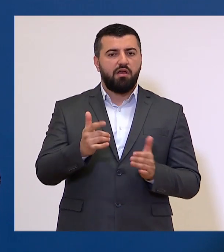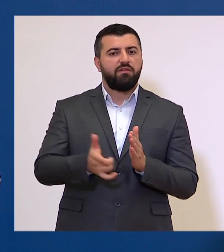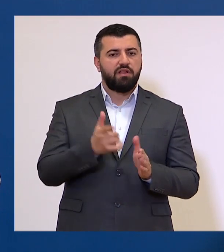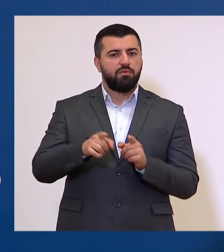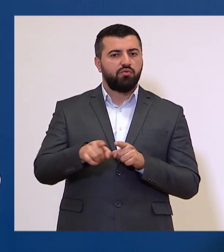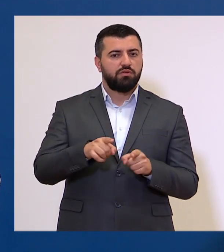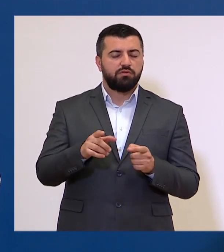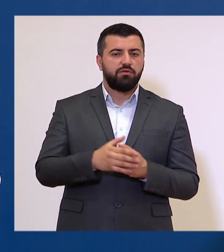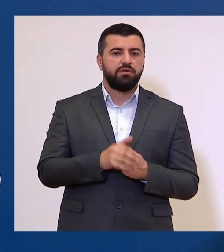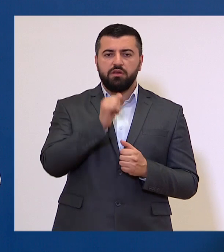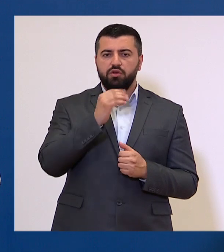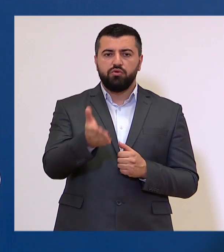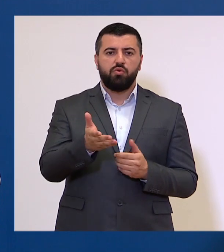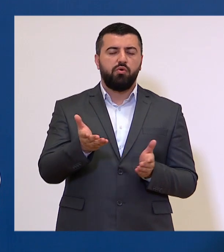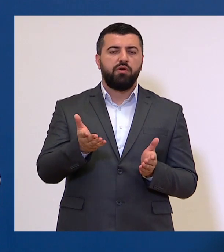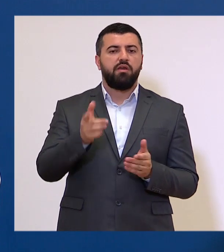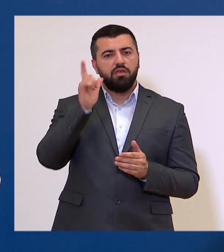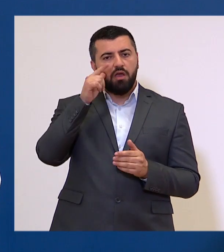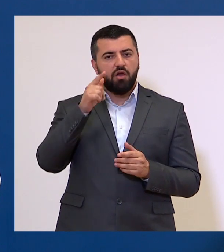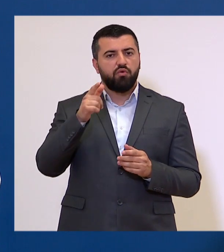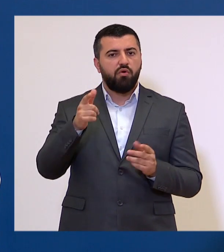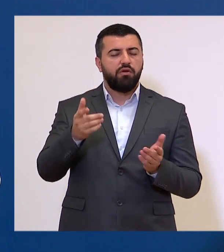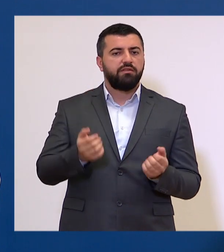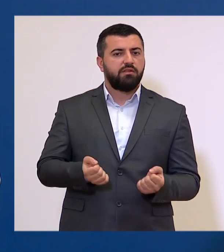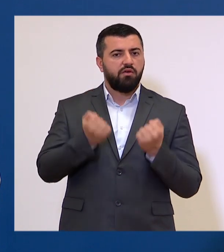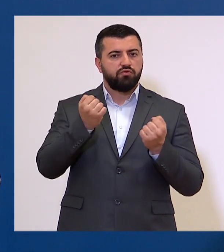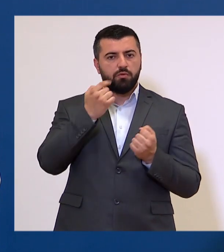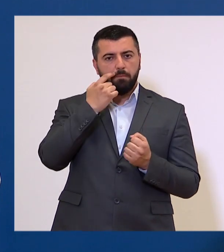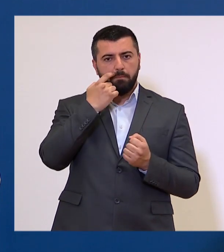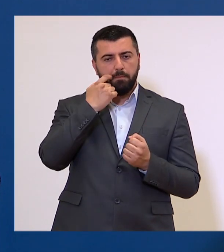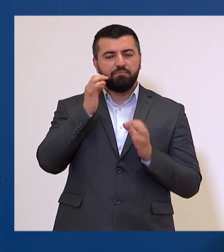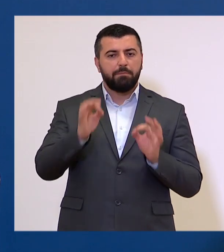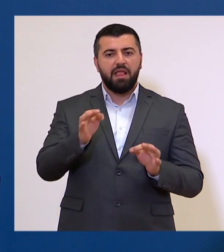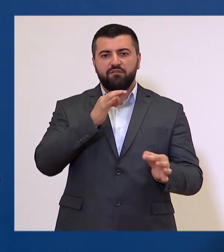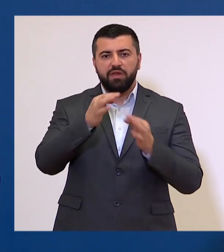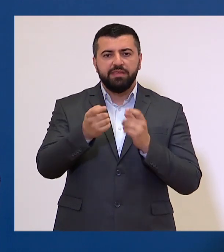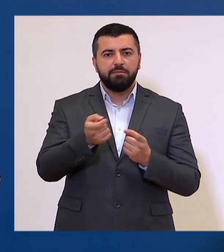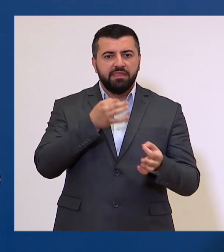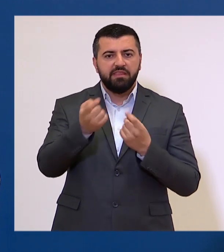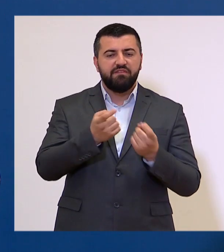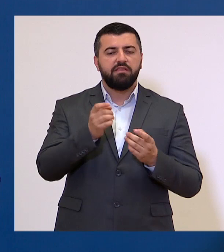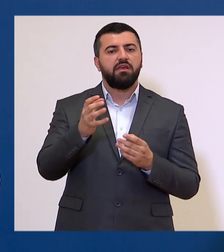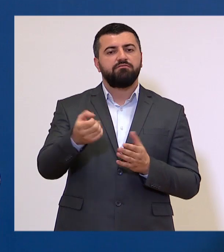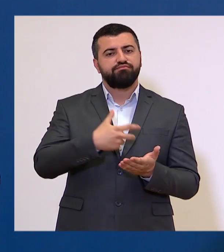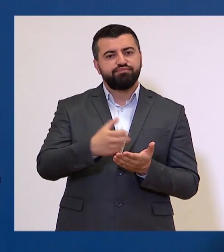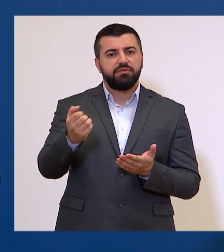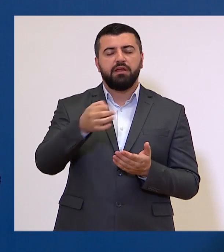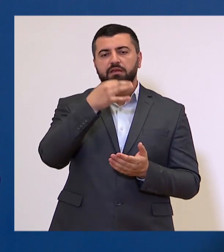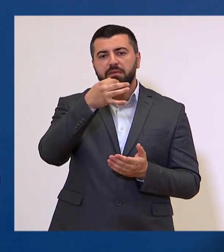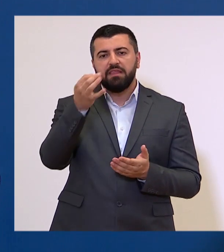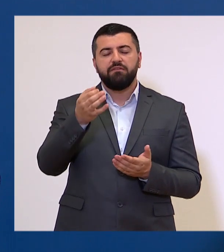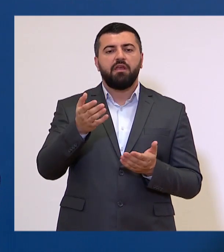periodu i tu će jako biti značajno pravo ispitivanje, odnosno uzimanje epidemiološke ankete i